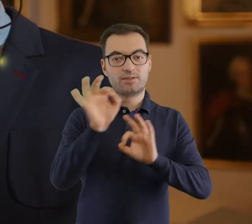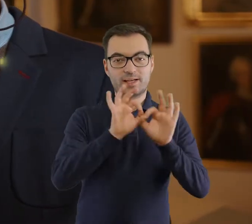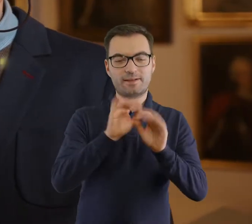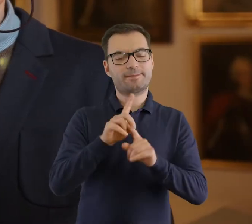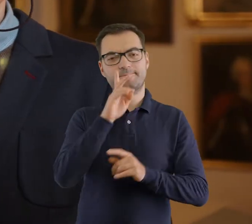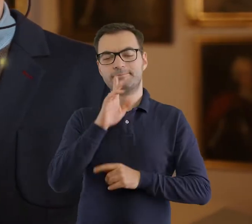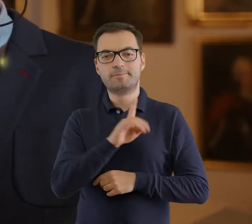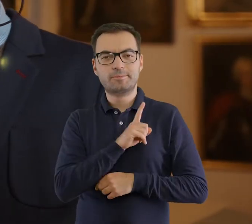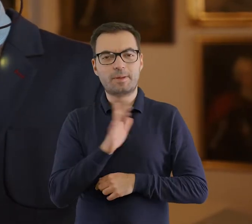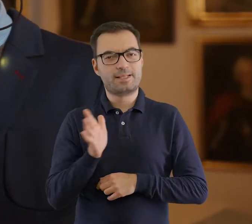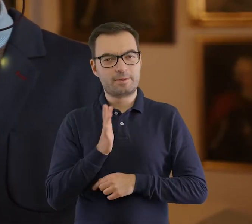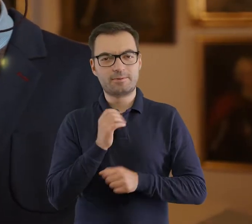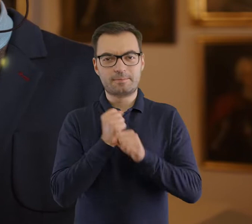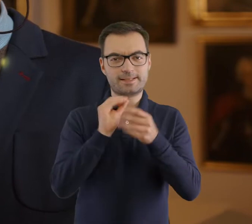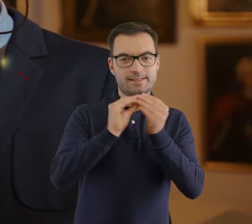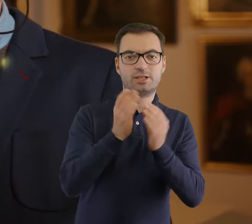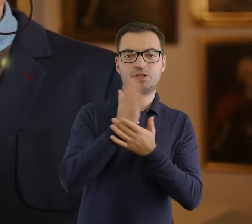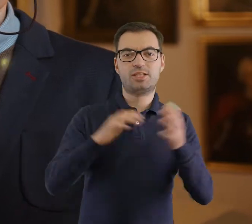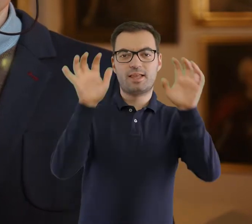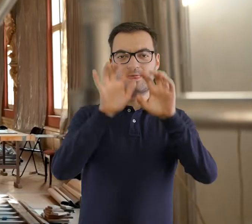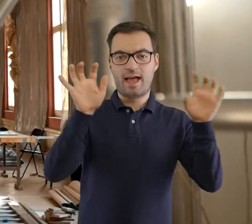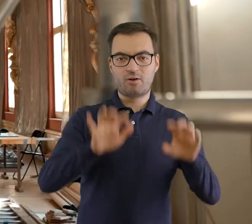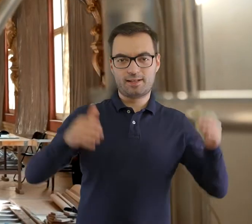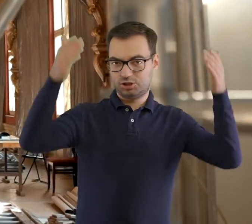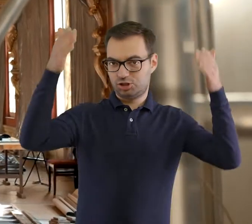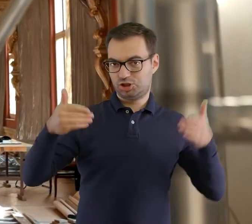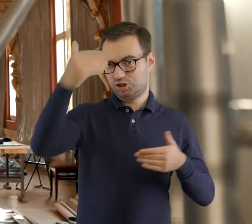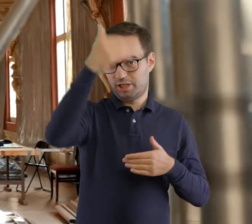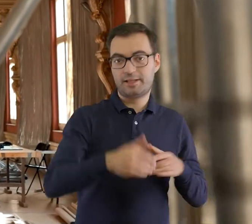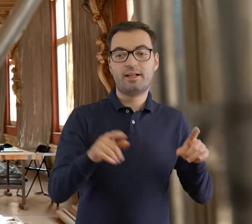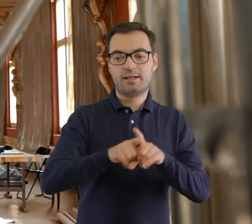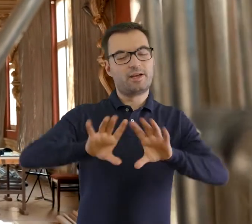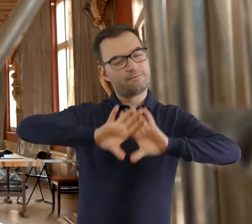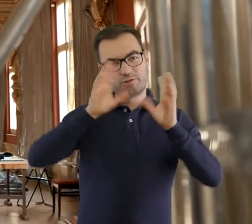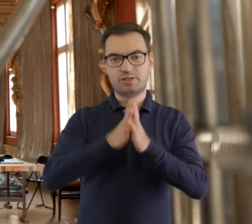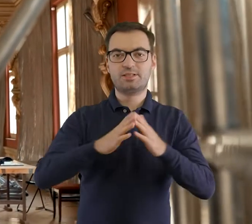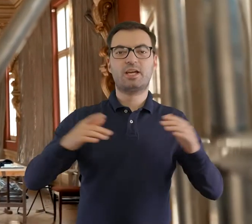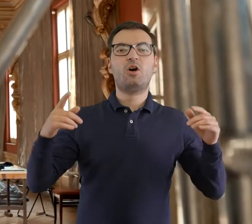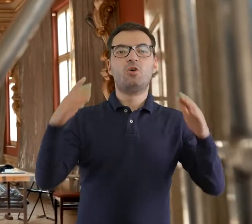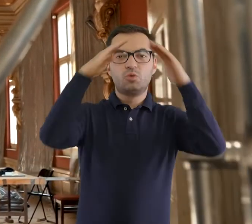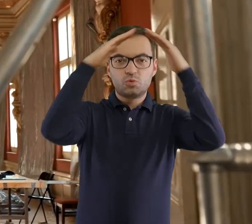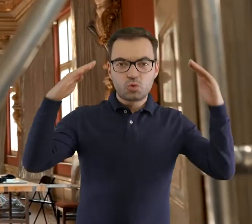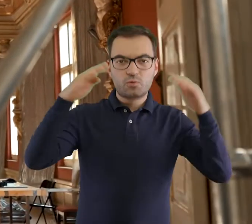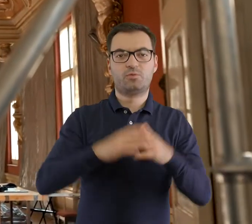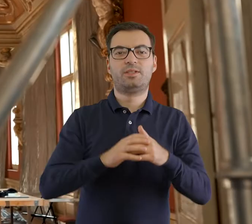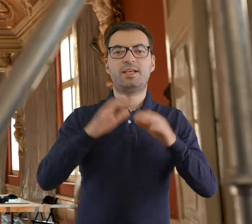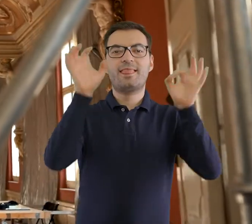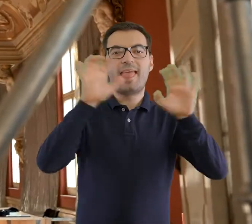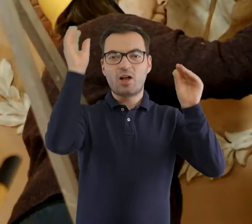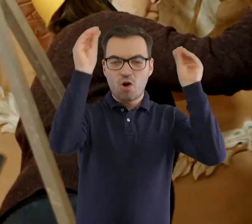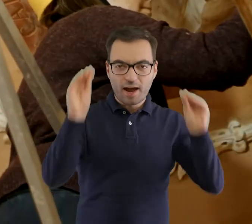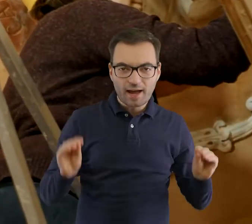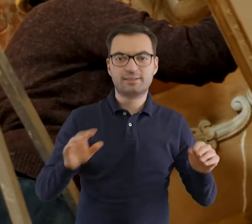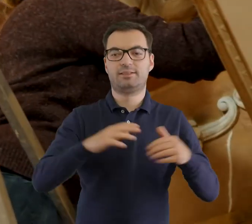pracom prewencyjnym poddawane są niektóre z dekoracji ściennych, a także wszystkie stropy, sufity, polichromie